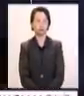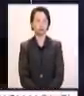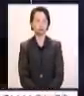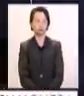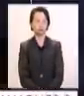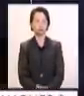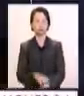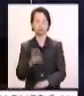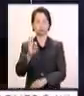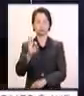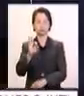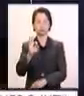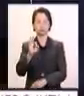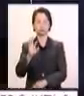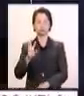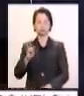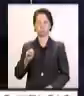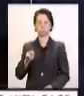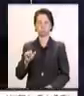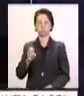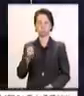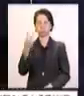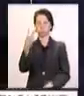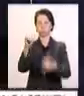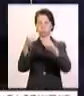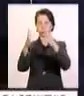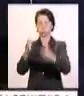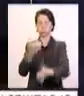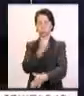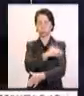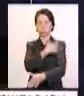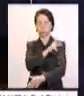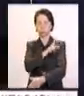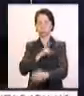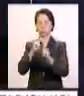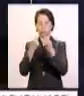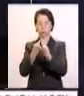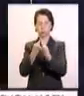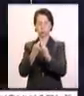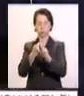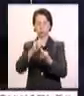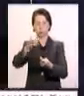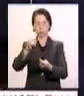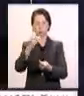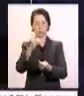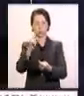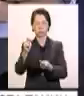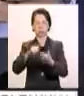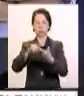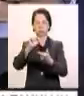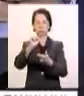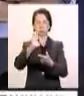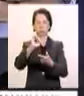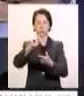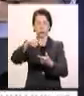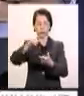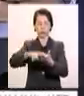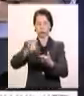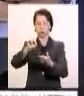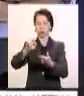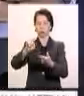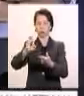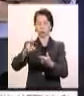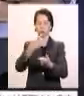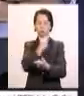Menerusi laman Facebook rasmi Musa, dua pemain berkenaan ini ialah bekas ketua pasukan Johor Darul Takzim JDT Syafiq Rahim dan Syukur Adan yang